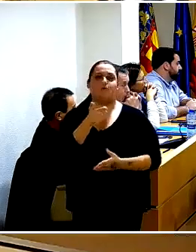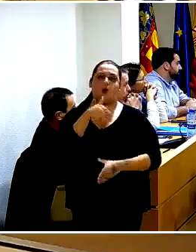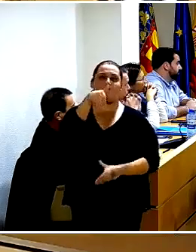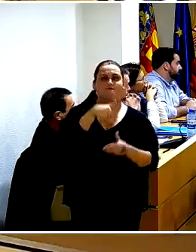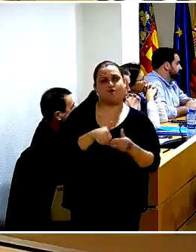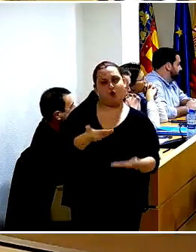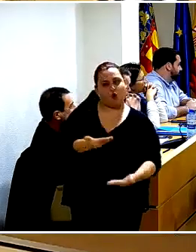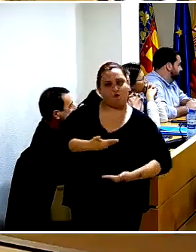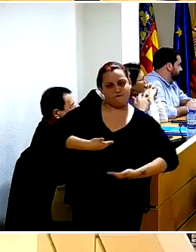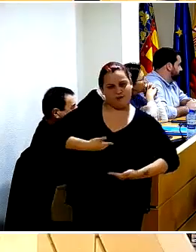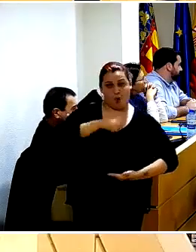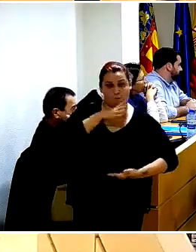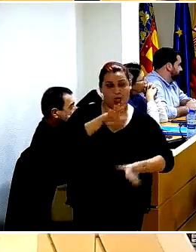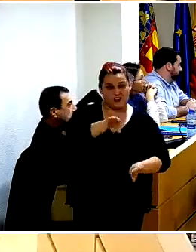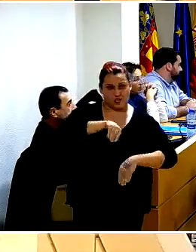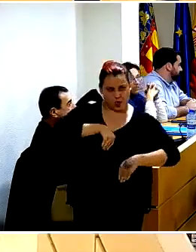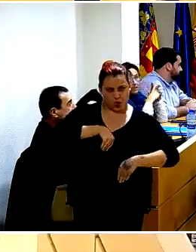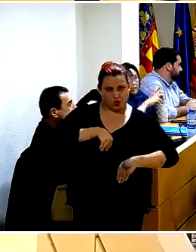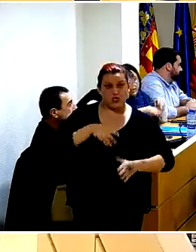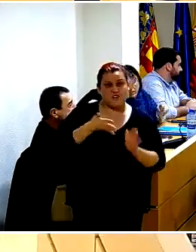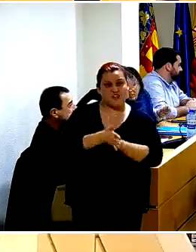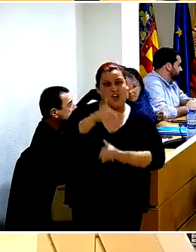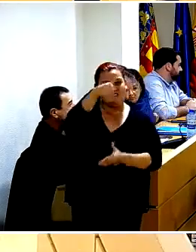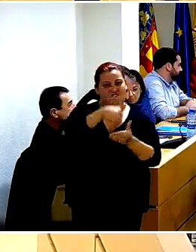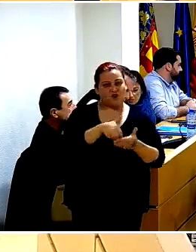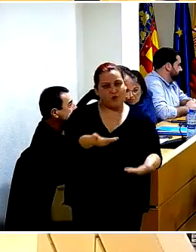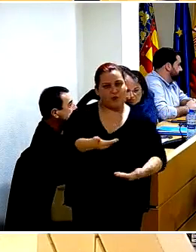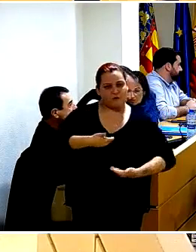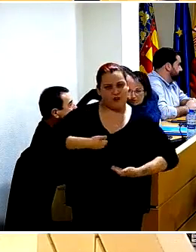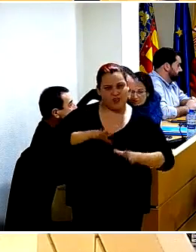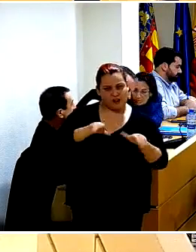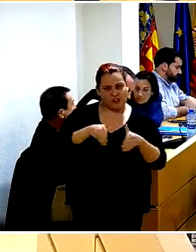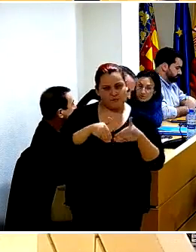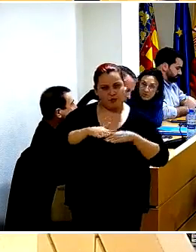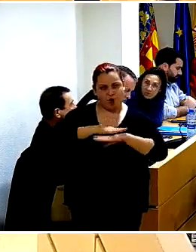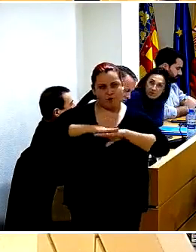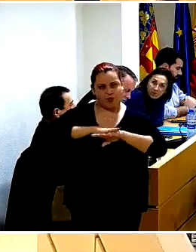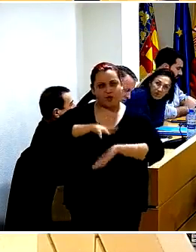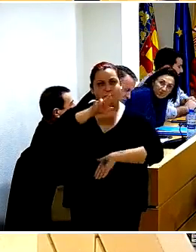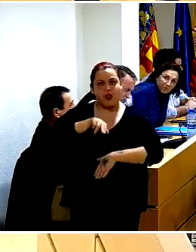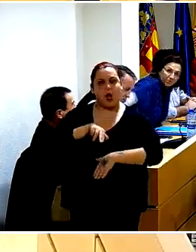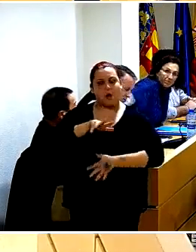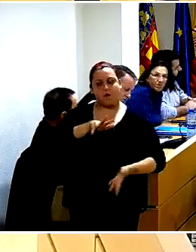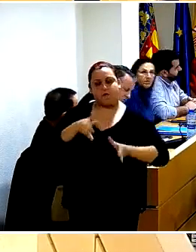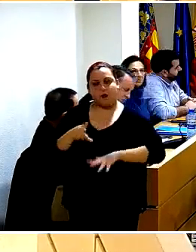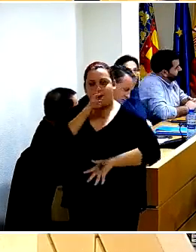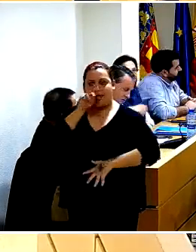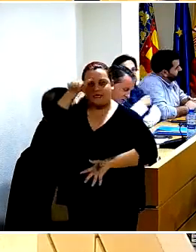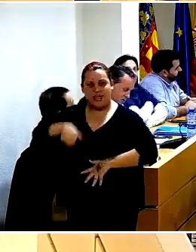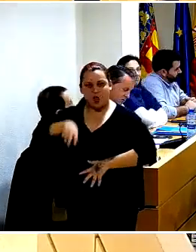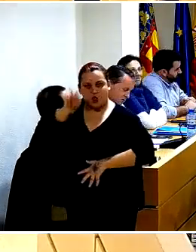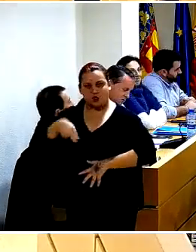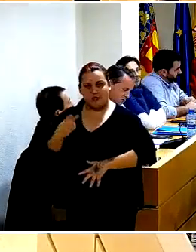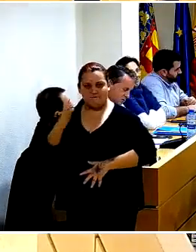que és un vot de confiança de cara al pressupost que anem a executar en, esta, en este any, i les, tota